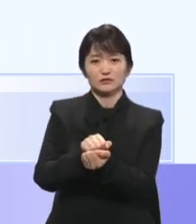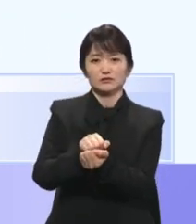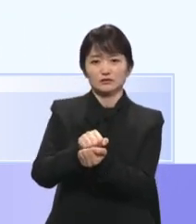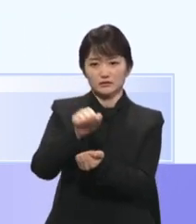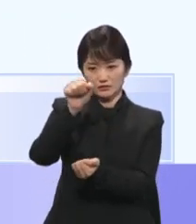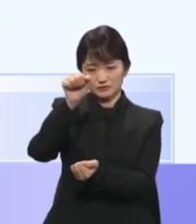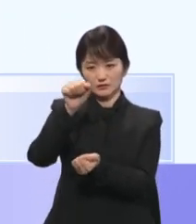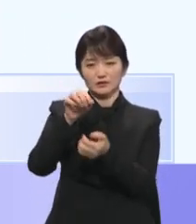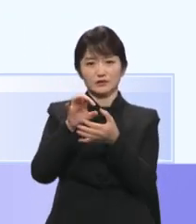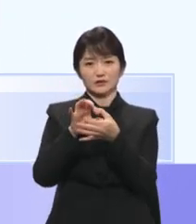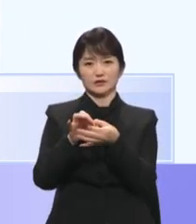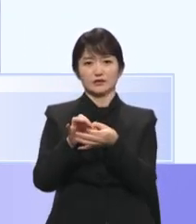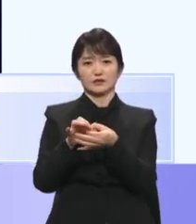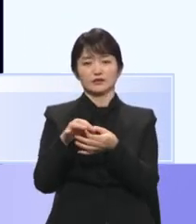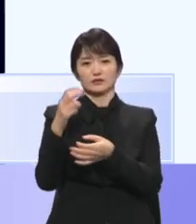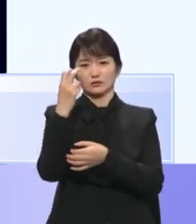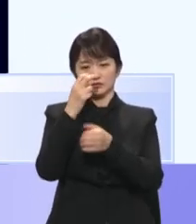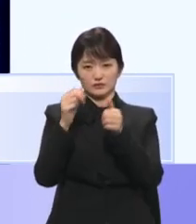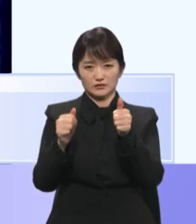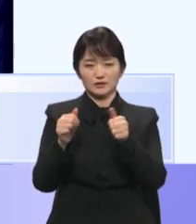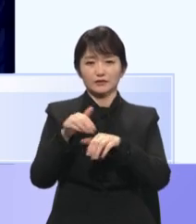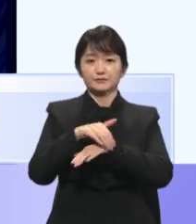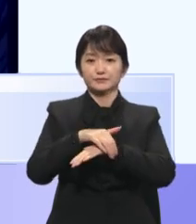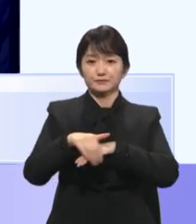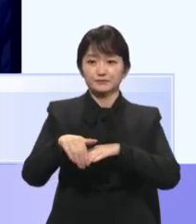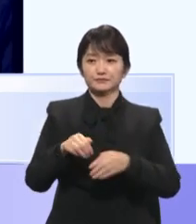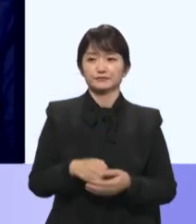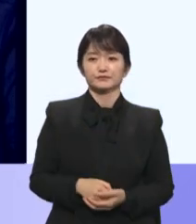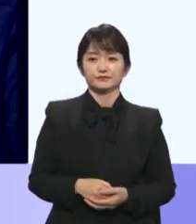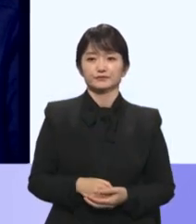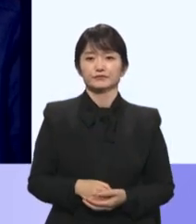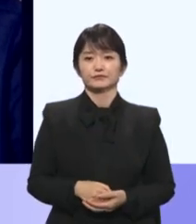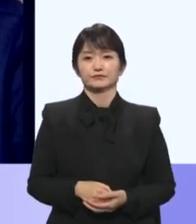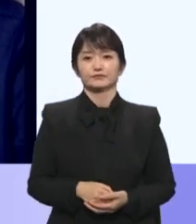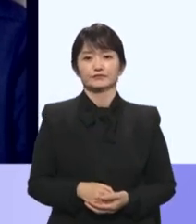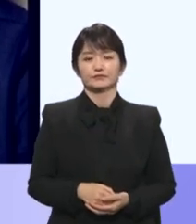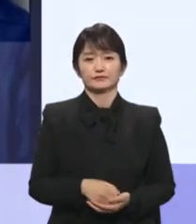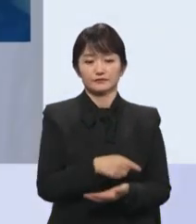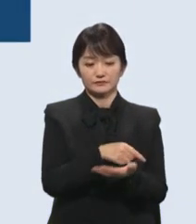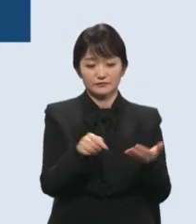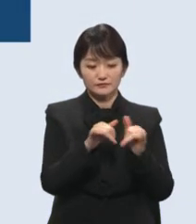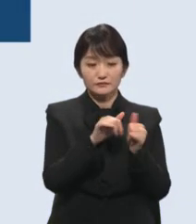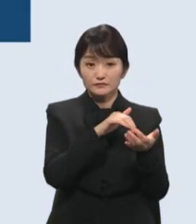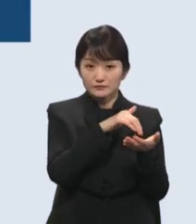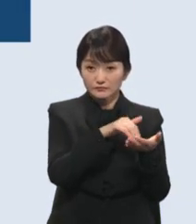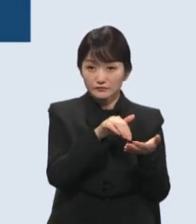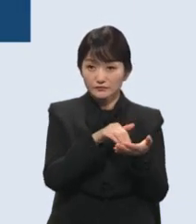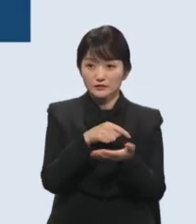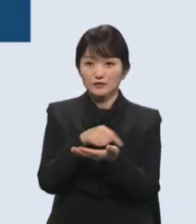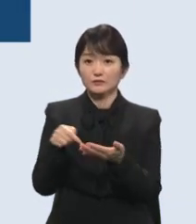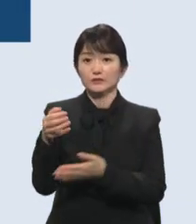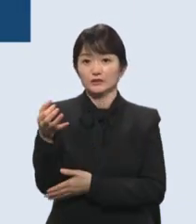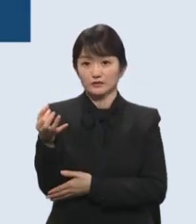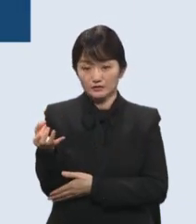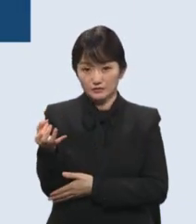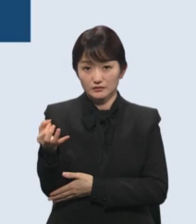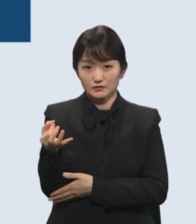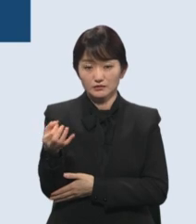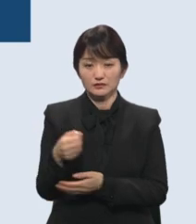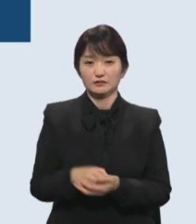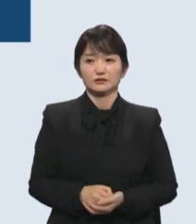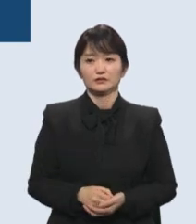있다라는 보도가 나오고 있는데 아마 그 피해자의 숫자라는 아니면 그리고 피해액 그리고 이 사에 어떤